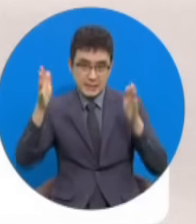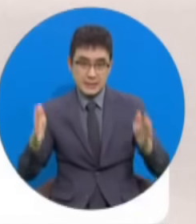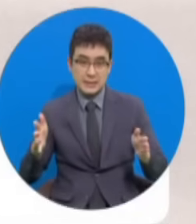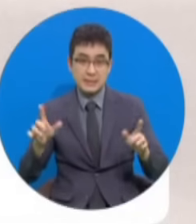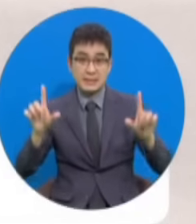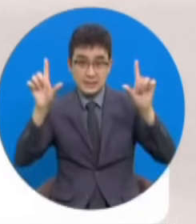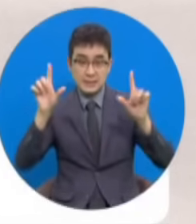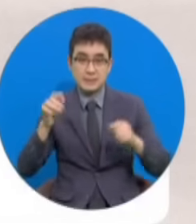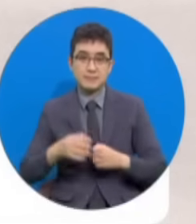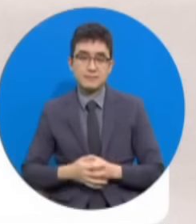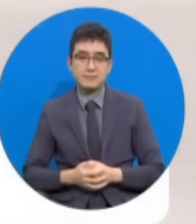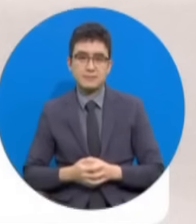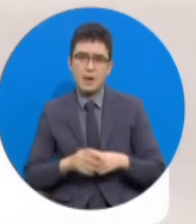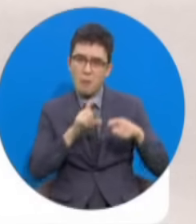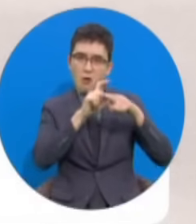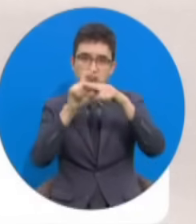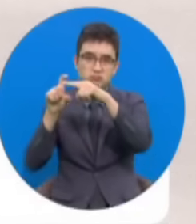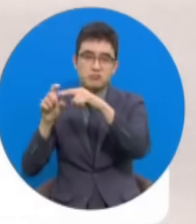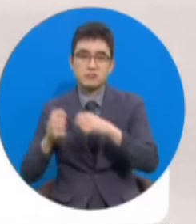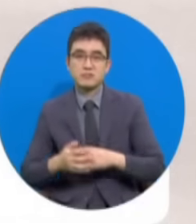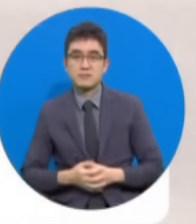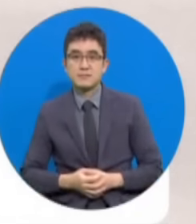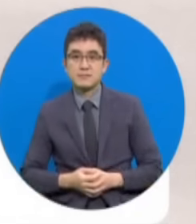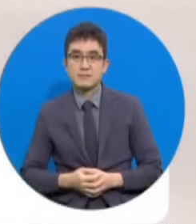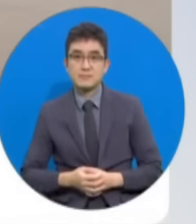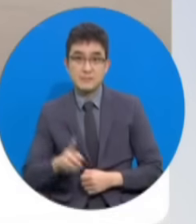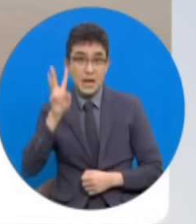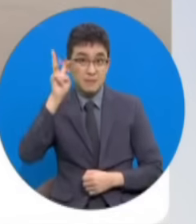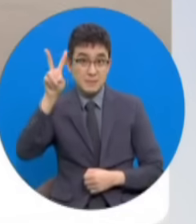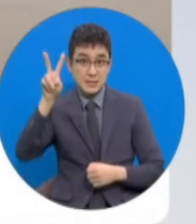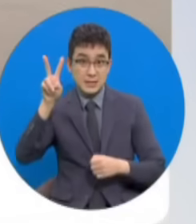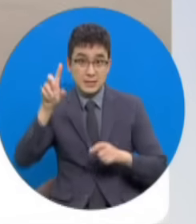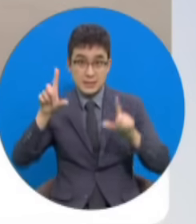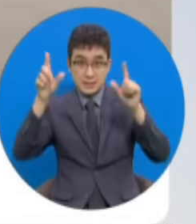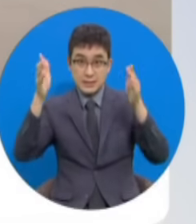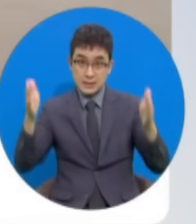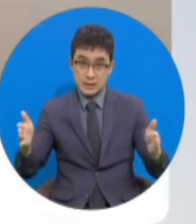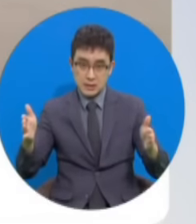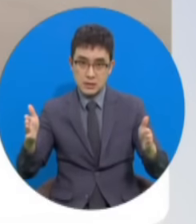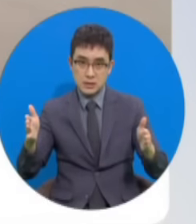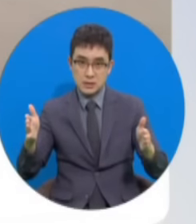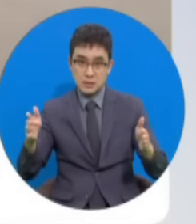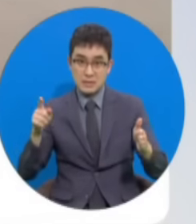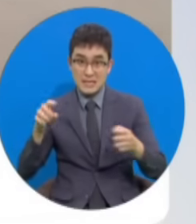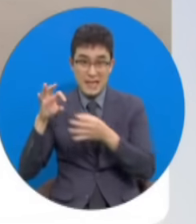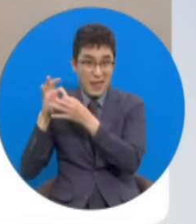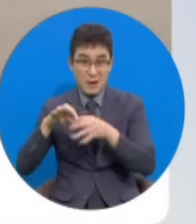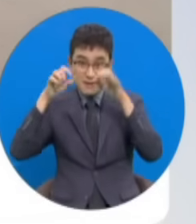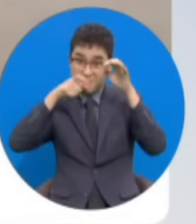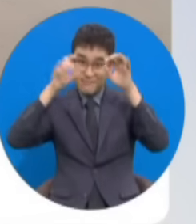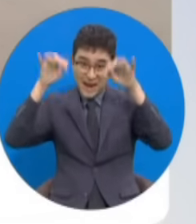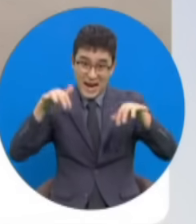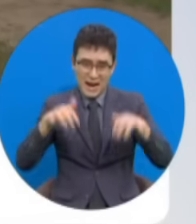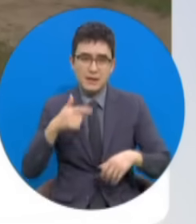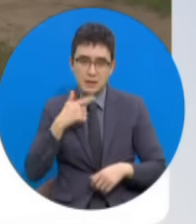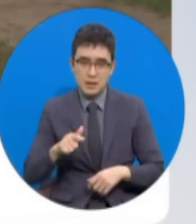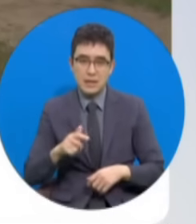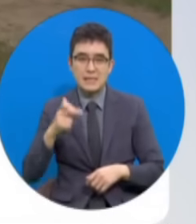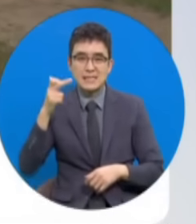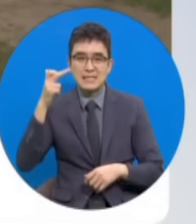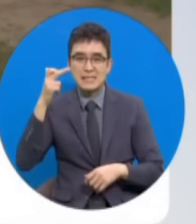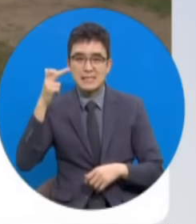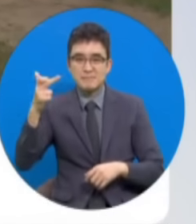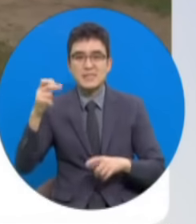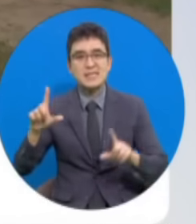일반적인 30년 평균치 값인데요. 이 기간 동안에 계속 비가 오는 것은 아니고 17일 정도 비가 오는데 이때 전국